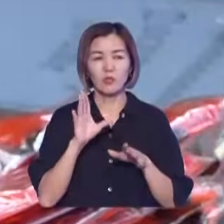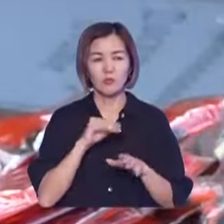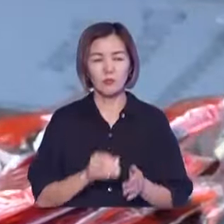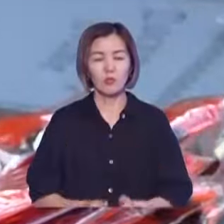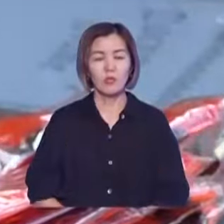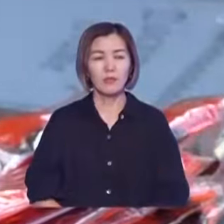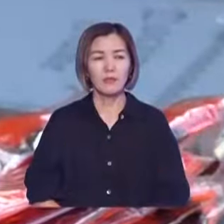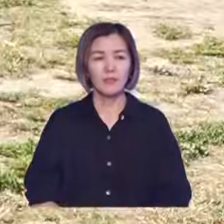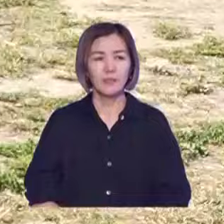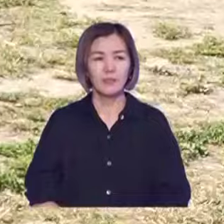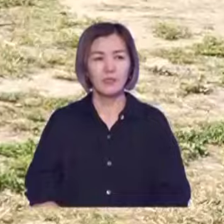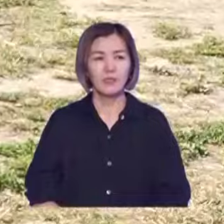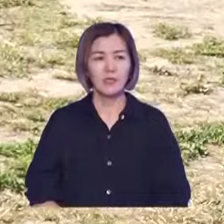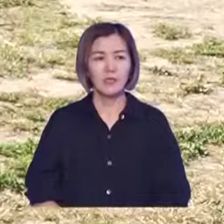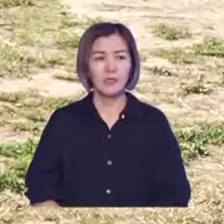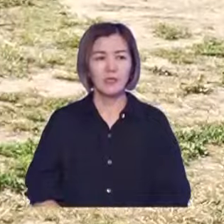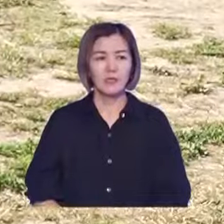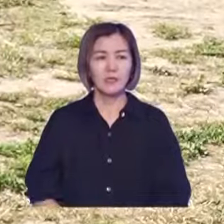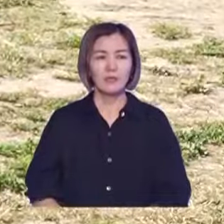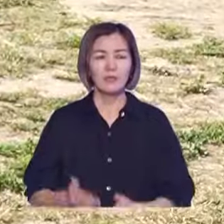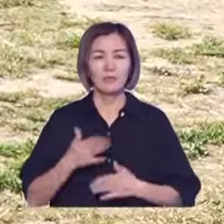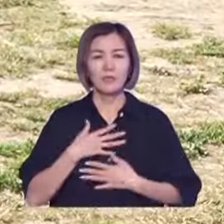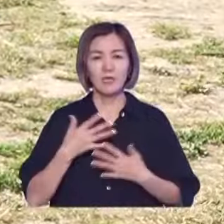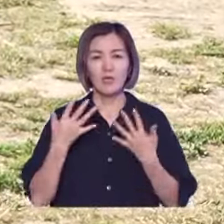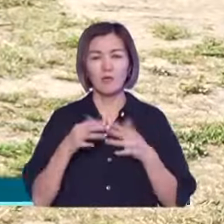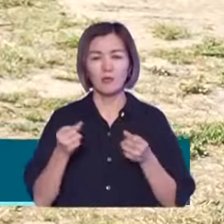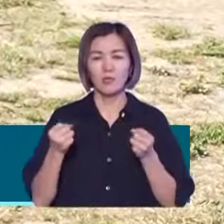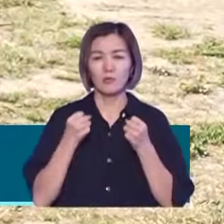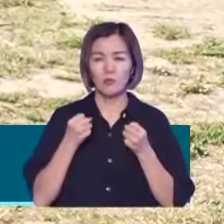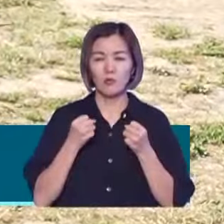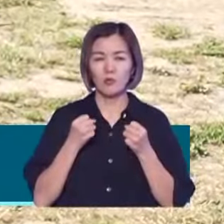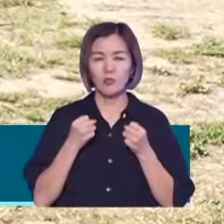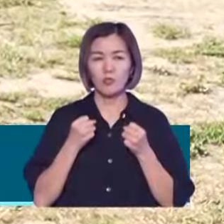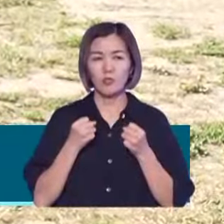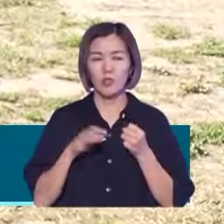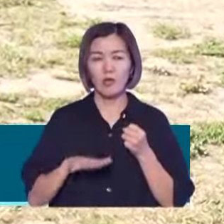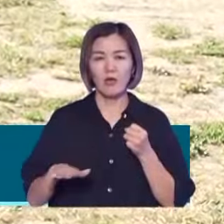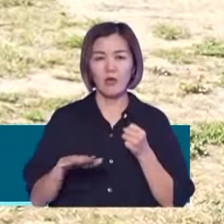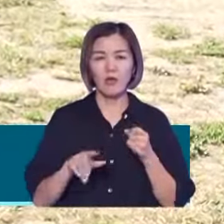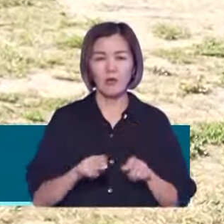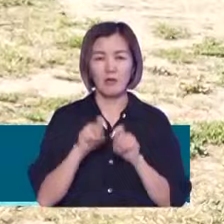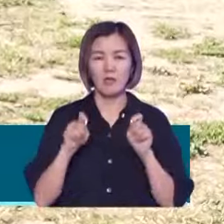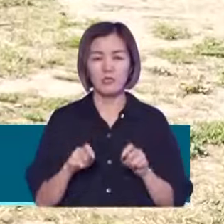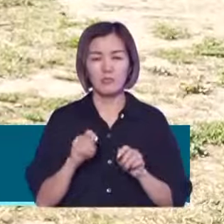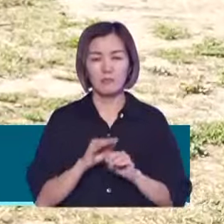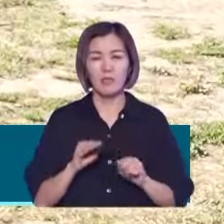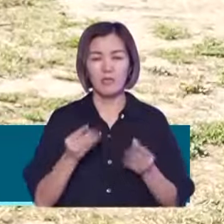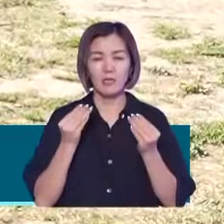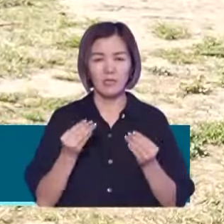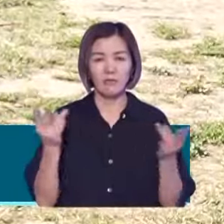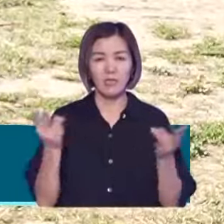алады. Біздің ауылымызда спорт алаңы ашылып атыр. Бұл деген балаларға өте керемет